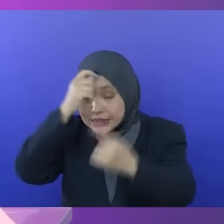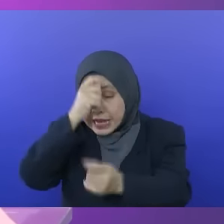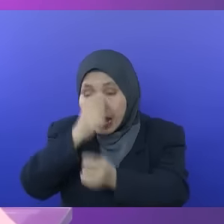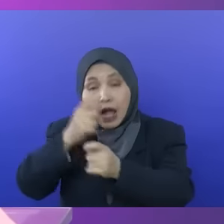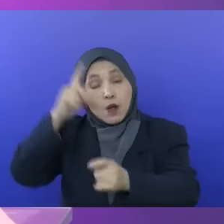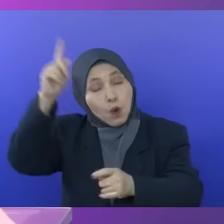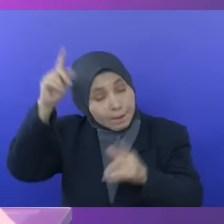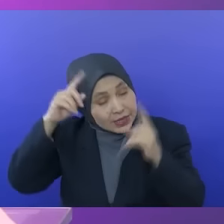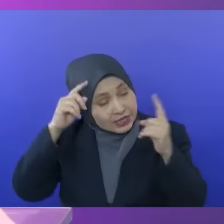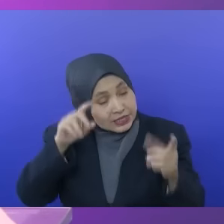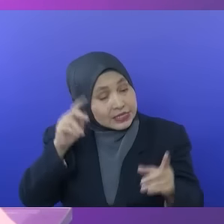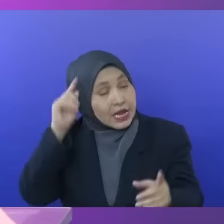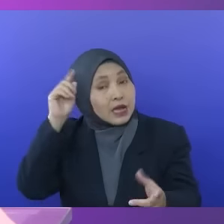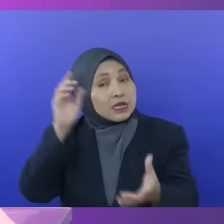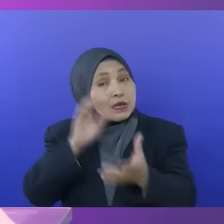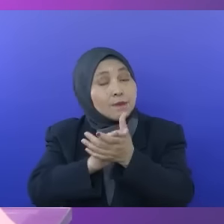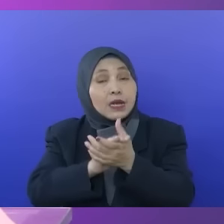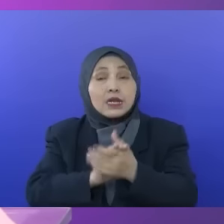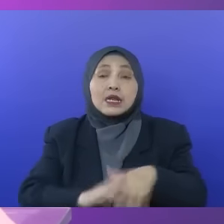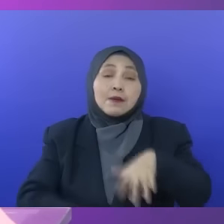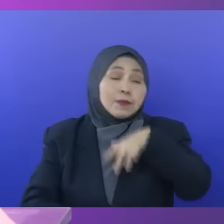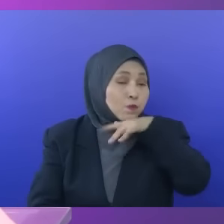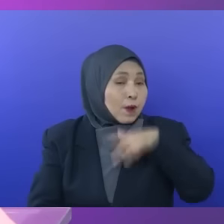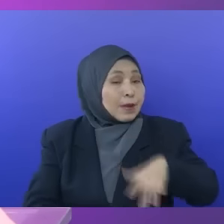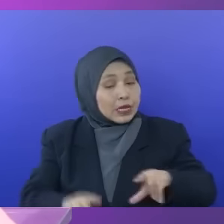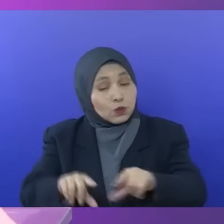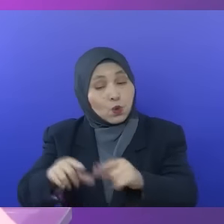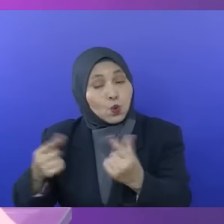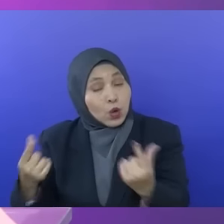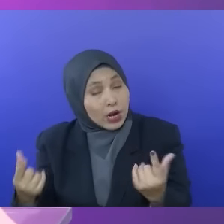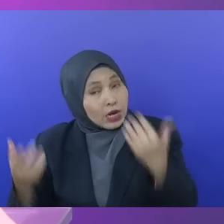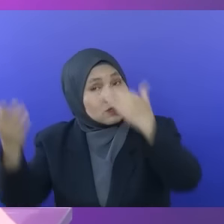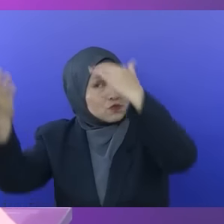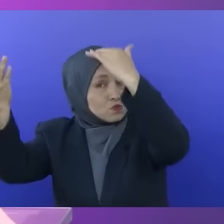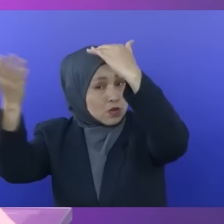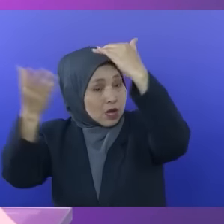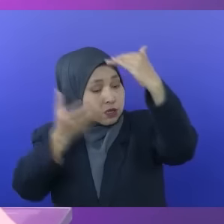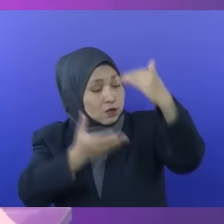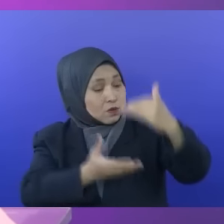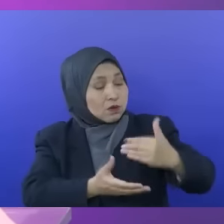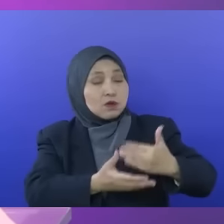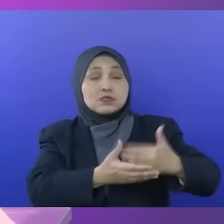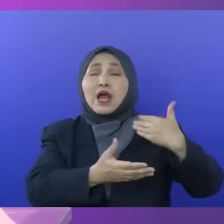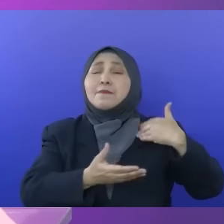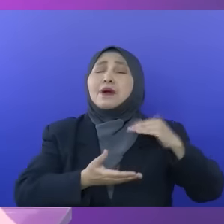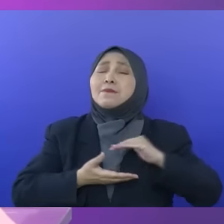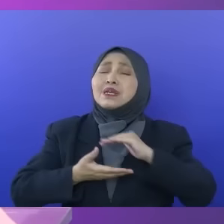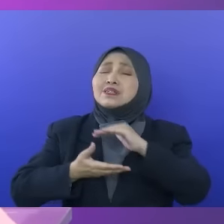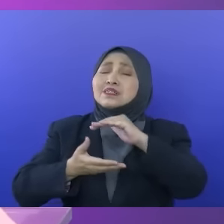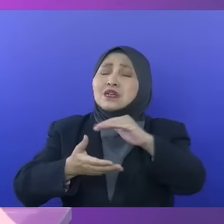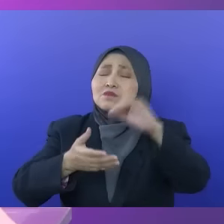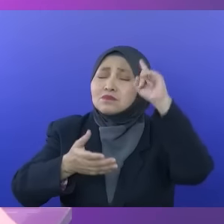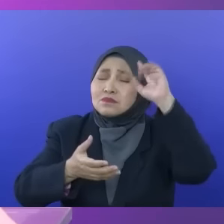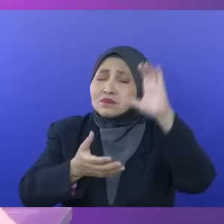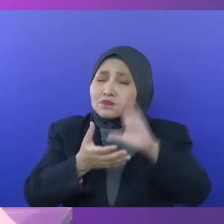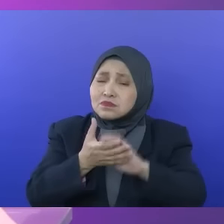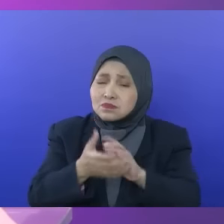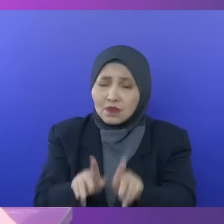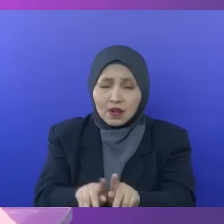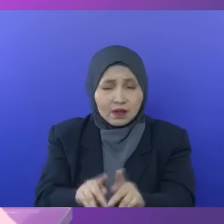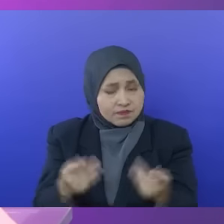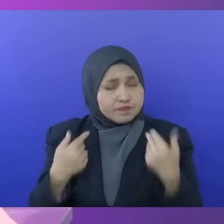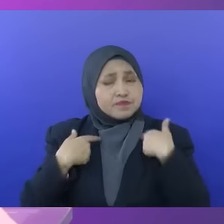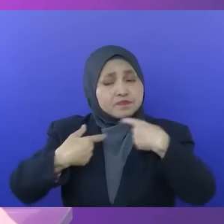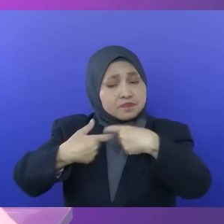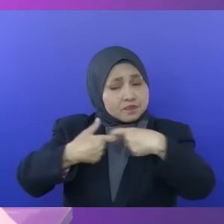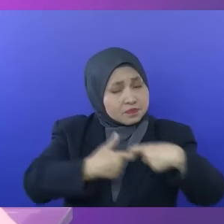kepada apa yang diturunkan padamu wahai Muhammad yaitu Alquran dan apa yang telah diturunkan sebelum ini apakah mistisnya percaya kepada kita ada